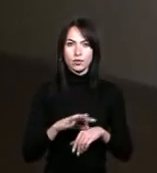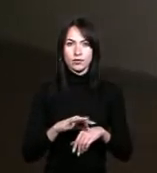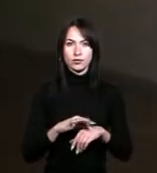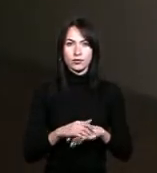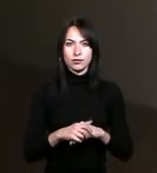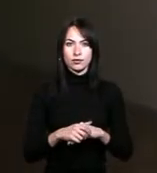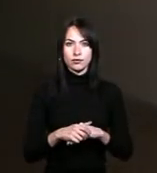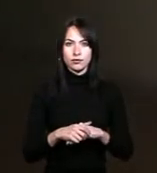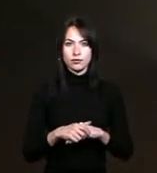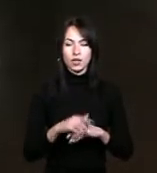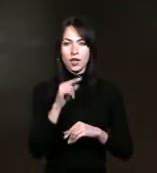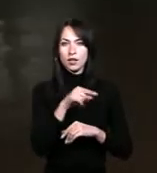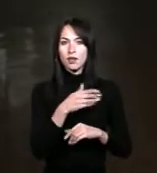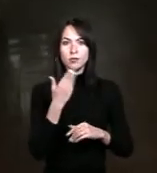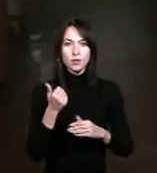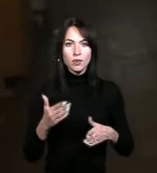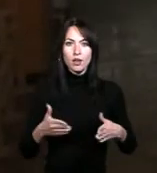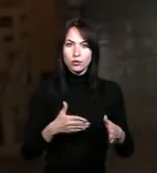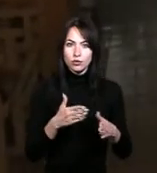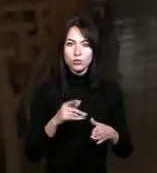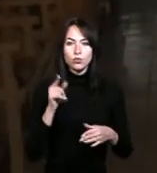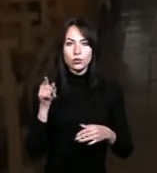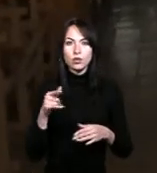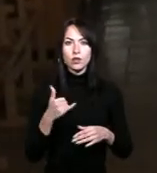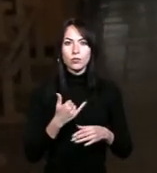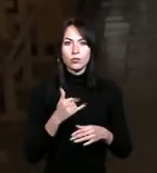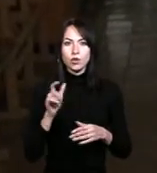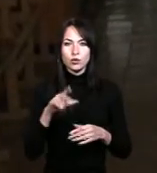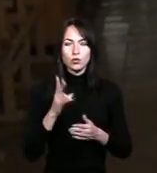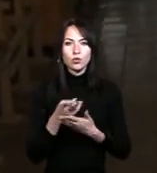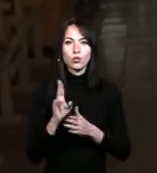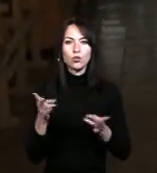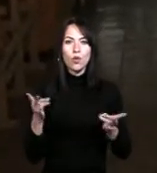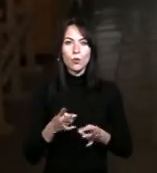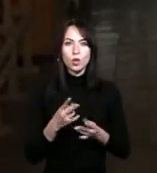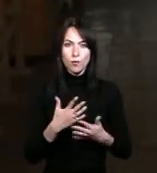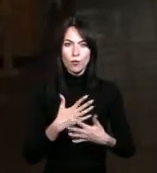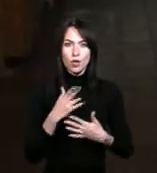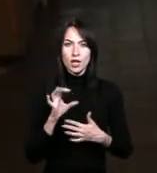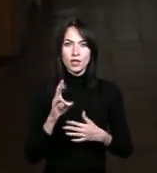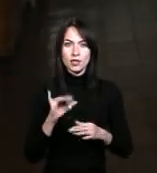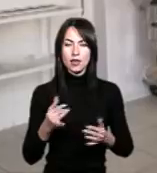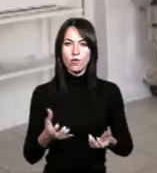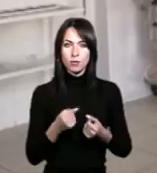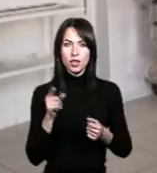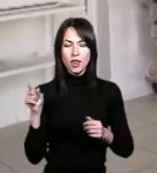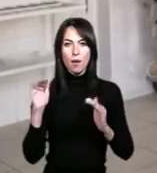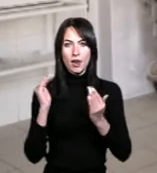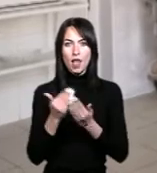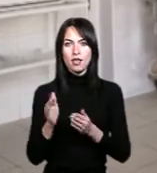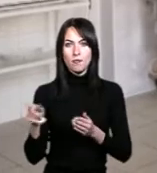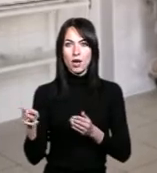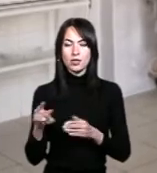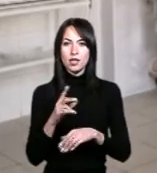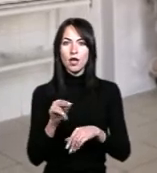нема. Там у нас лежать хворі, які потребують кисневої підтримки. Там у нас реанімація. Лікувати